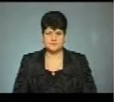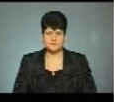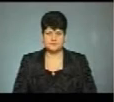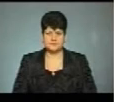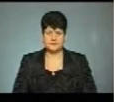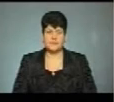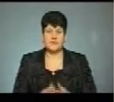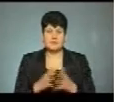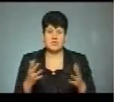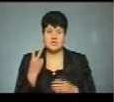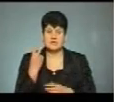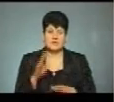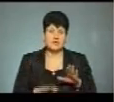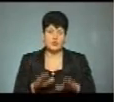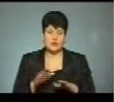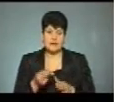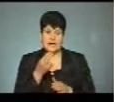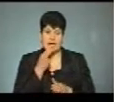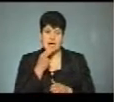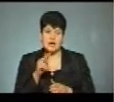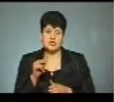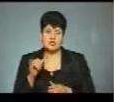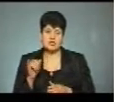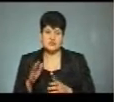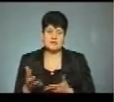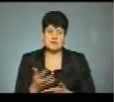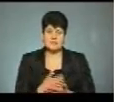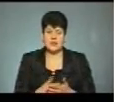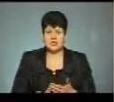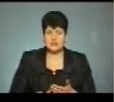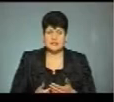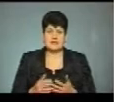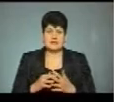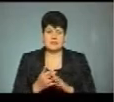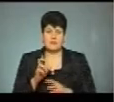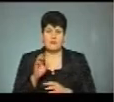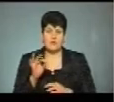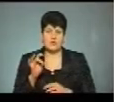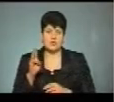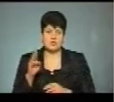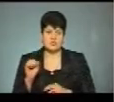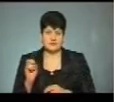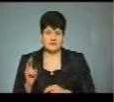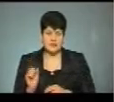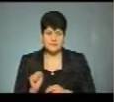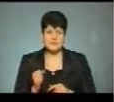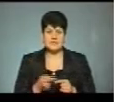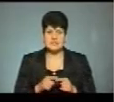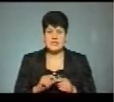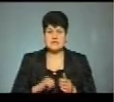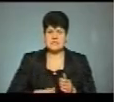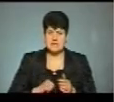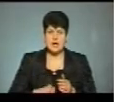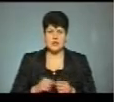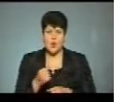Понад 2 тонни харчів для українських бійців на сході України зібрали жителі сіл Борщівка та Осники Лановецького району. Це сало,